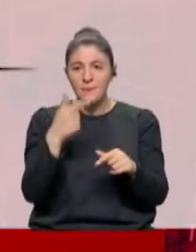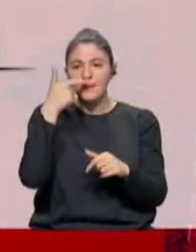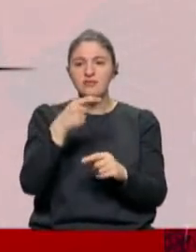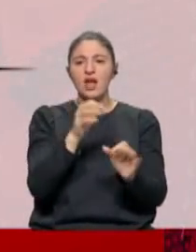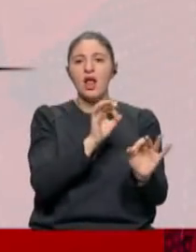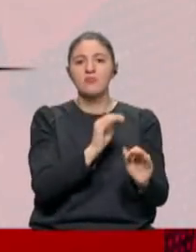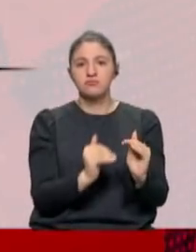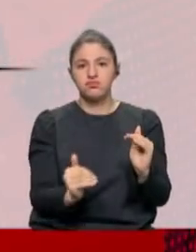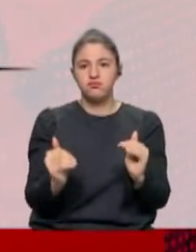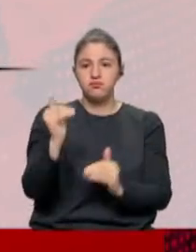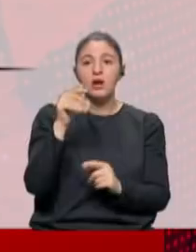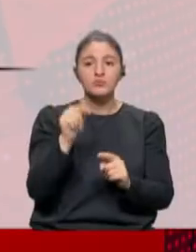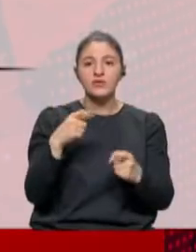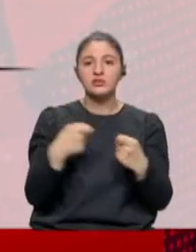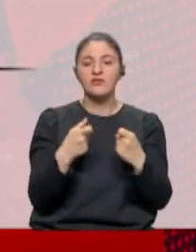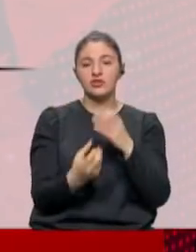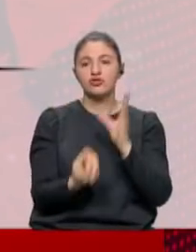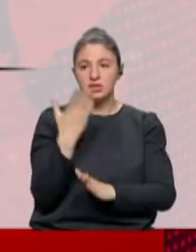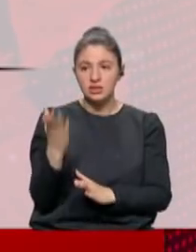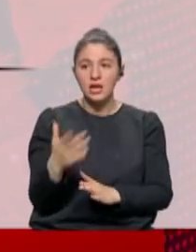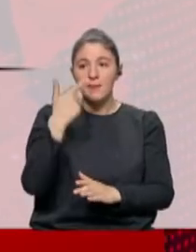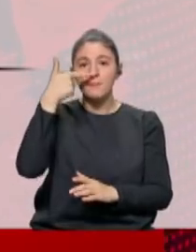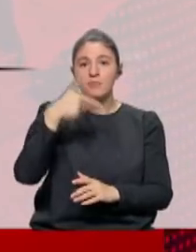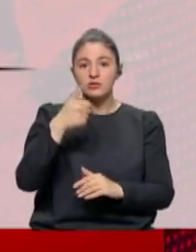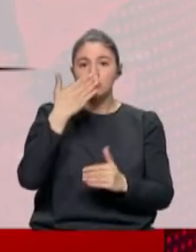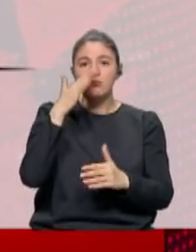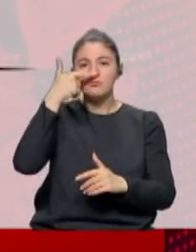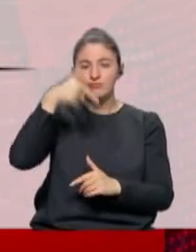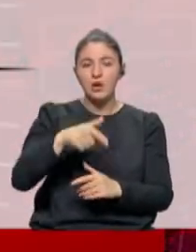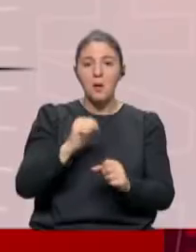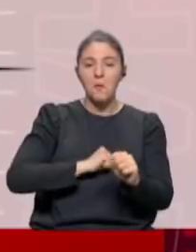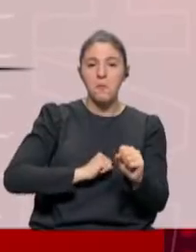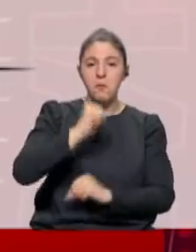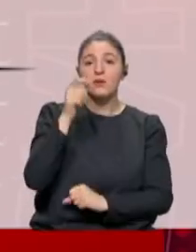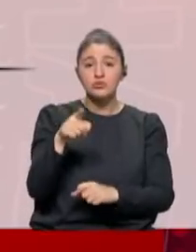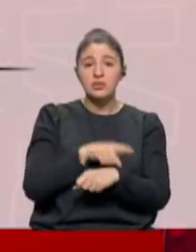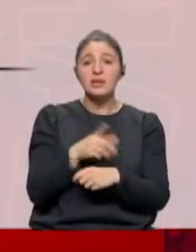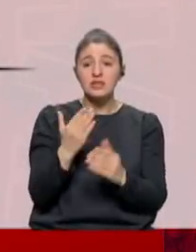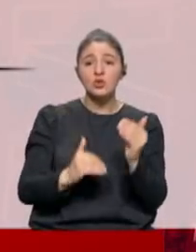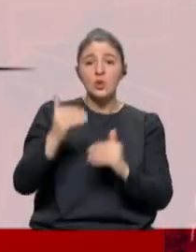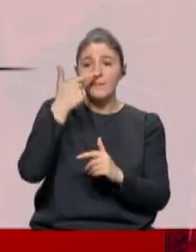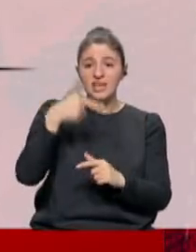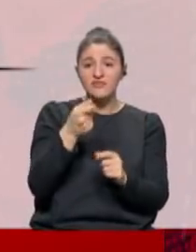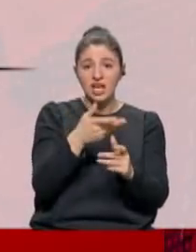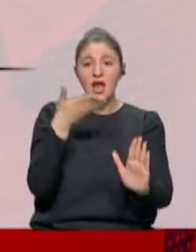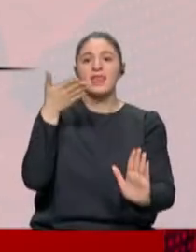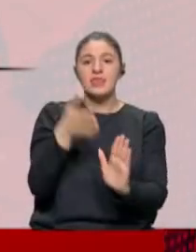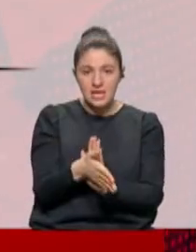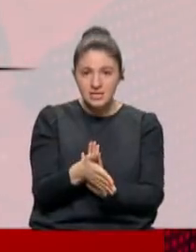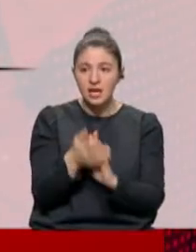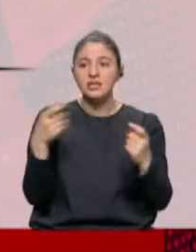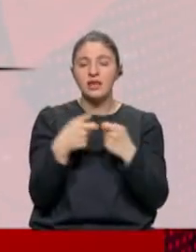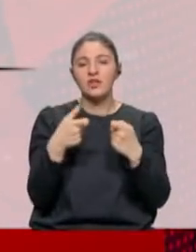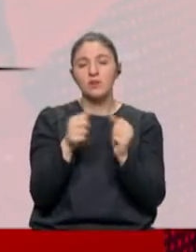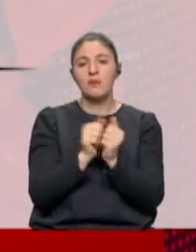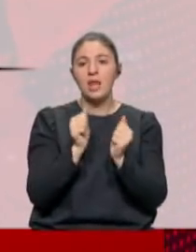fiyatı hep arttı. Bu kez savaş patlak verdi, petrol fiyatı fırladı. Türkiye bu döneme zaten yüksek olan benzin fiyatıyla girmişti.